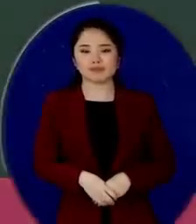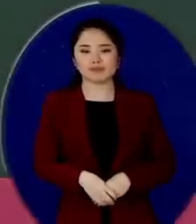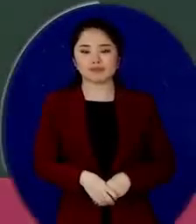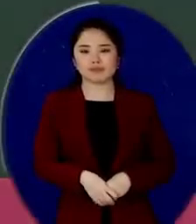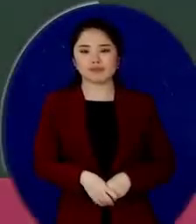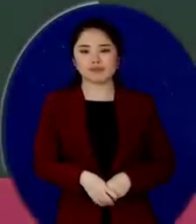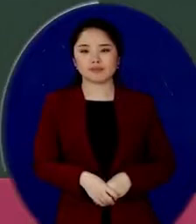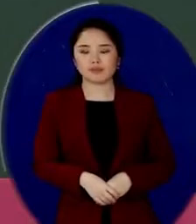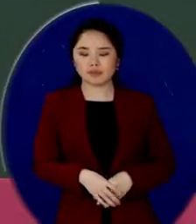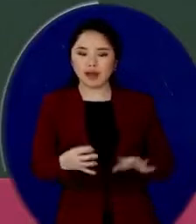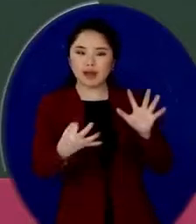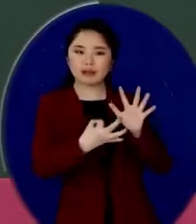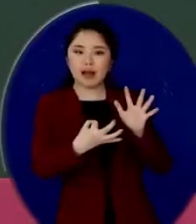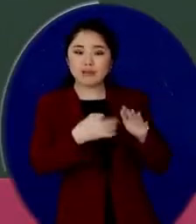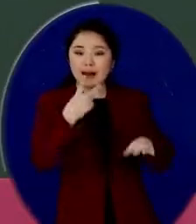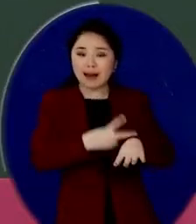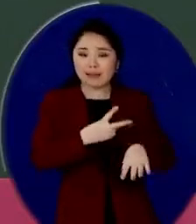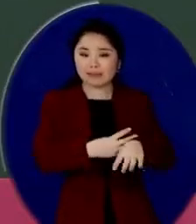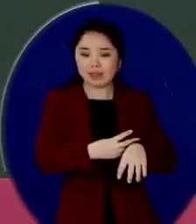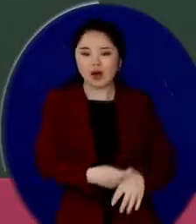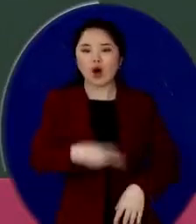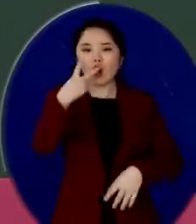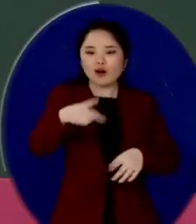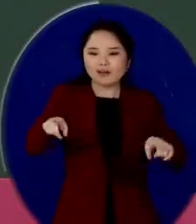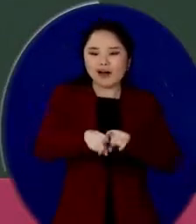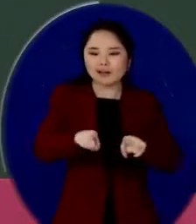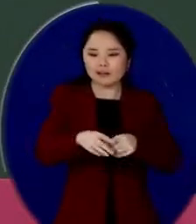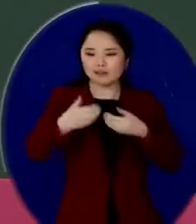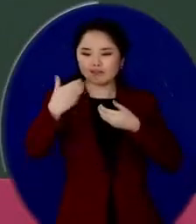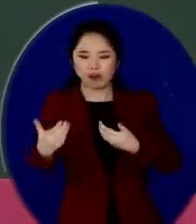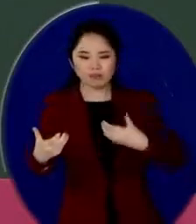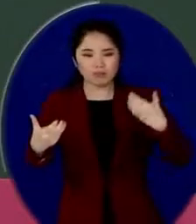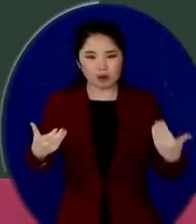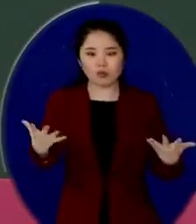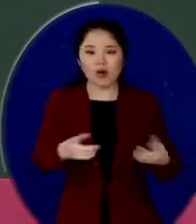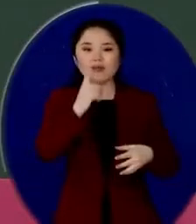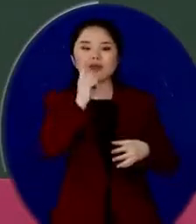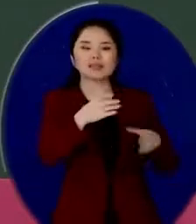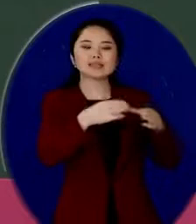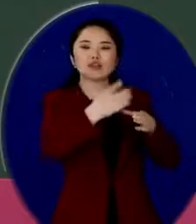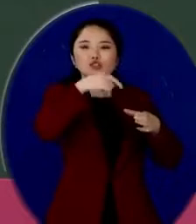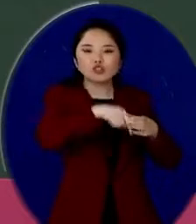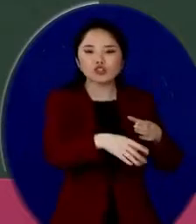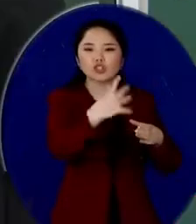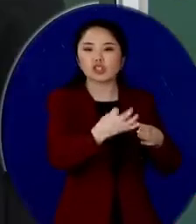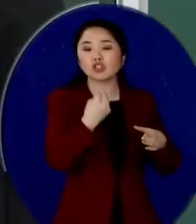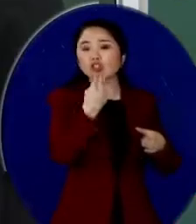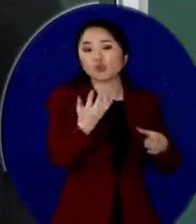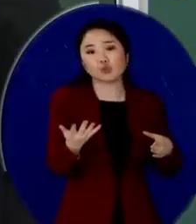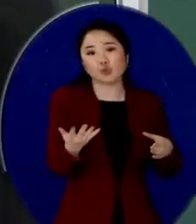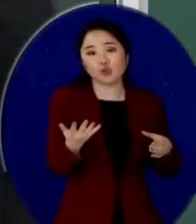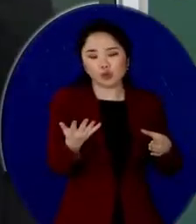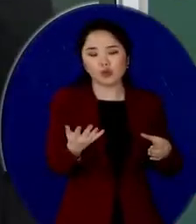За, 8 харандаа маань 2 тэнцүү хуваагдахаар 1 савнд хідэн харандаа орж исэн бэлээ.